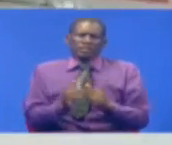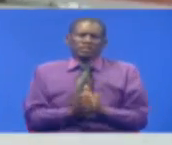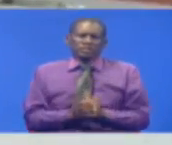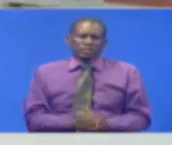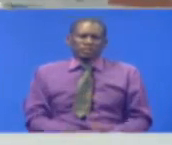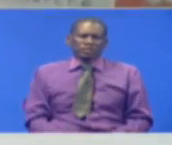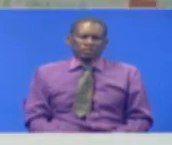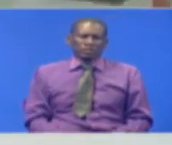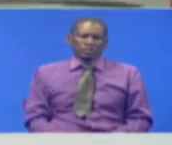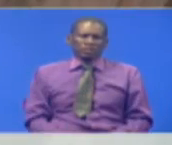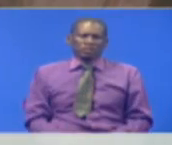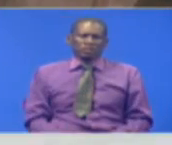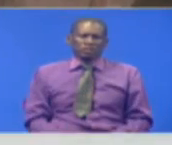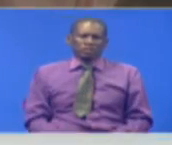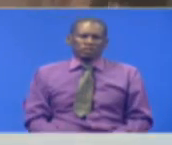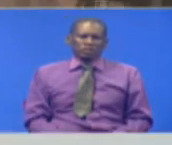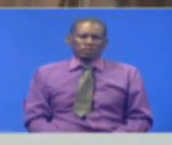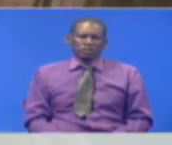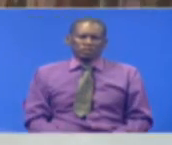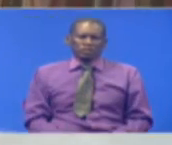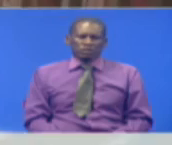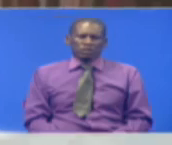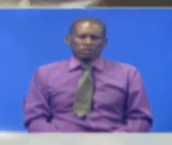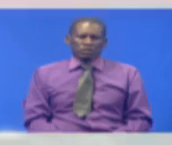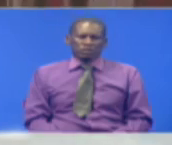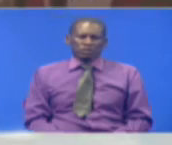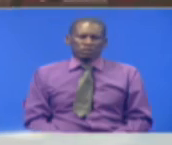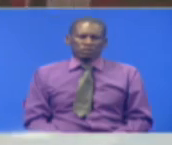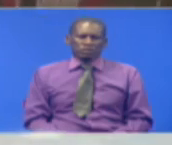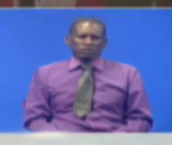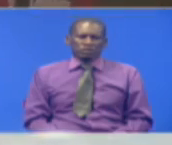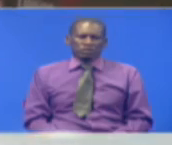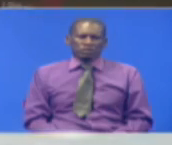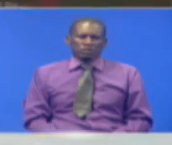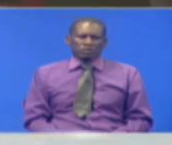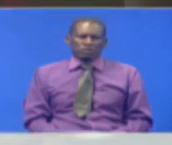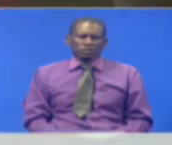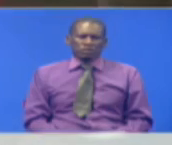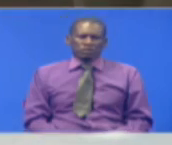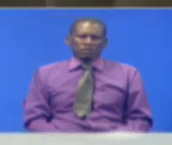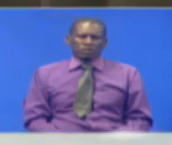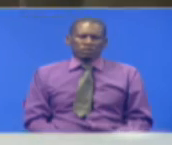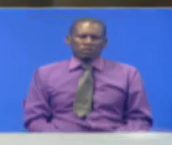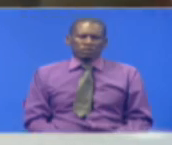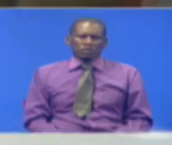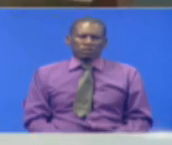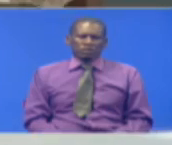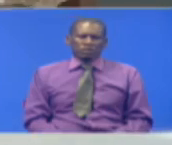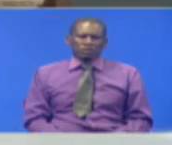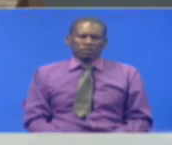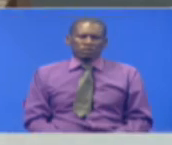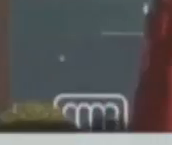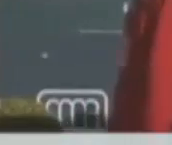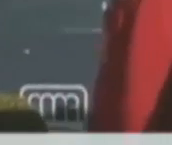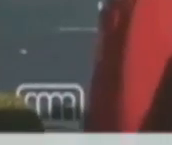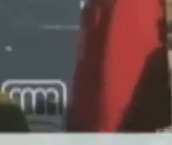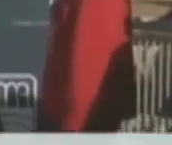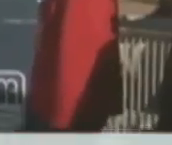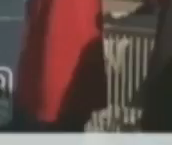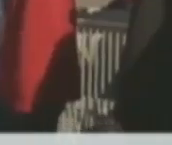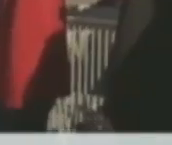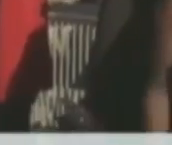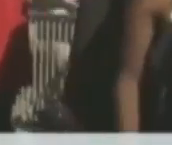Hey. Yes, they are. Yes, she is coming down the finish straight. So apologies for that. She now comes down the finish straight